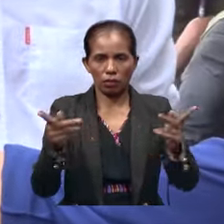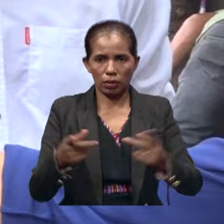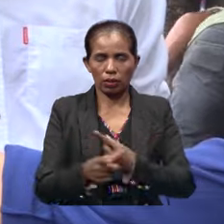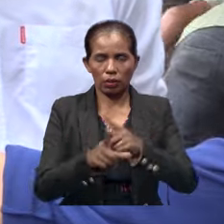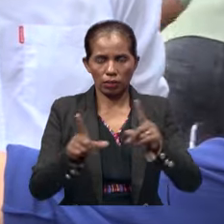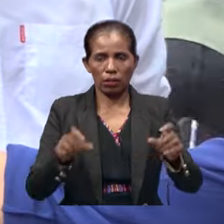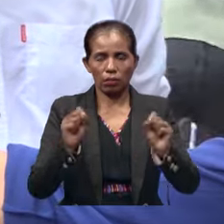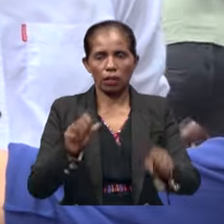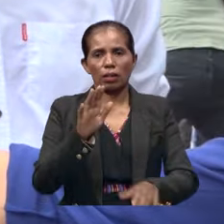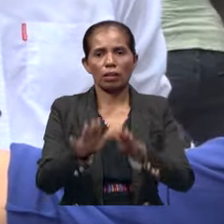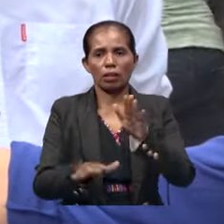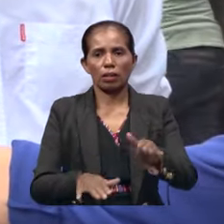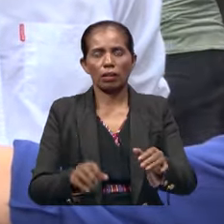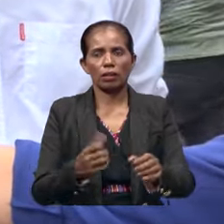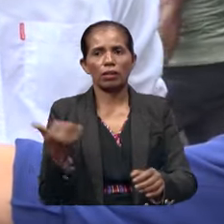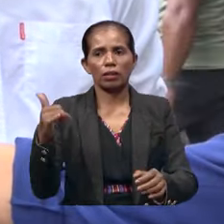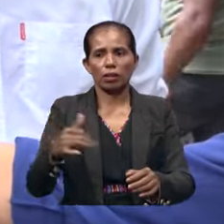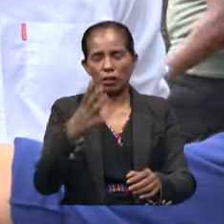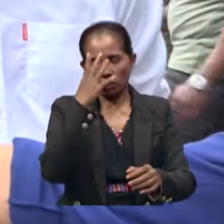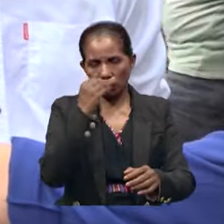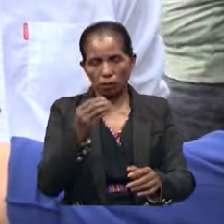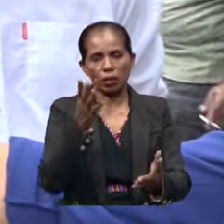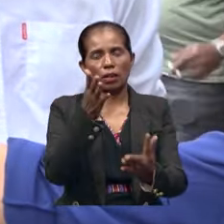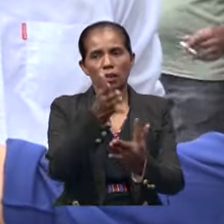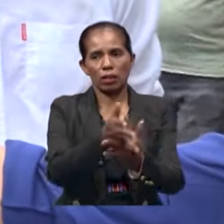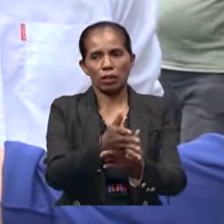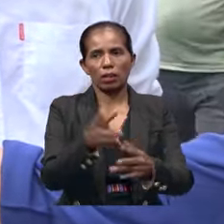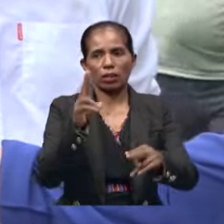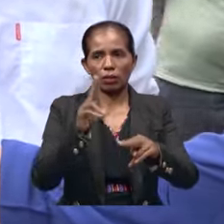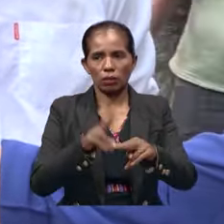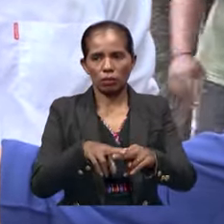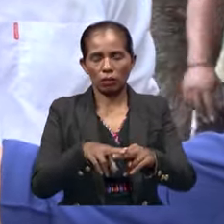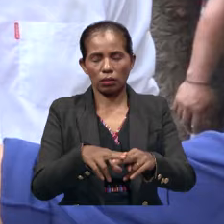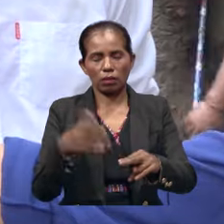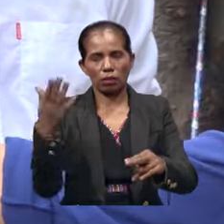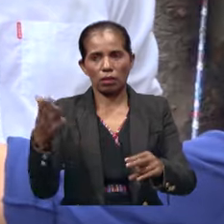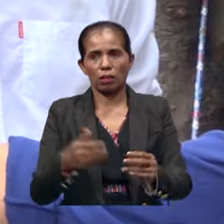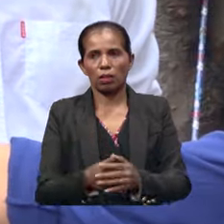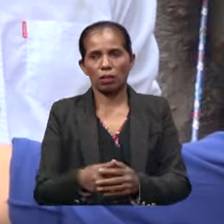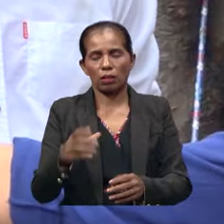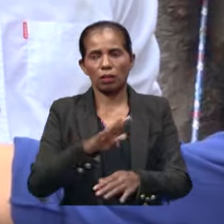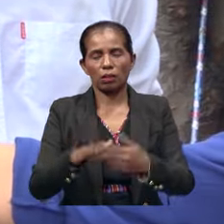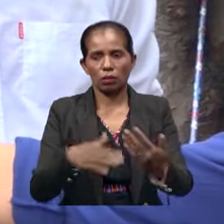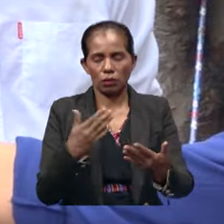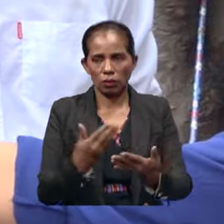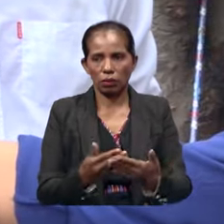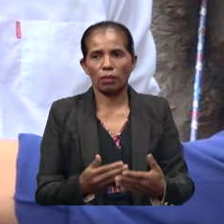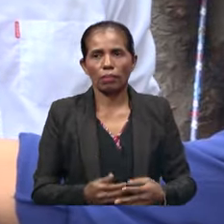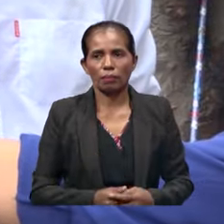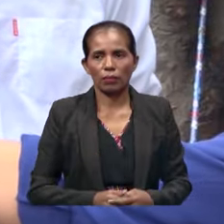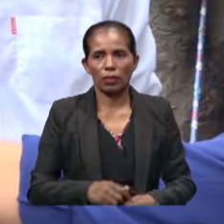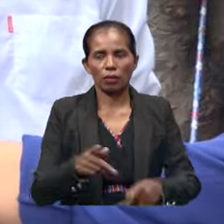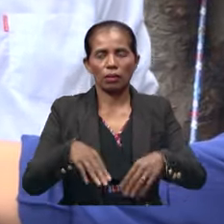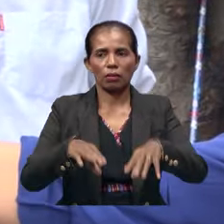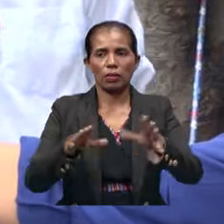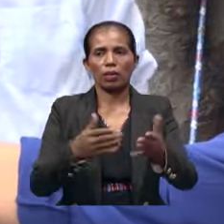belau. Selai sira toba te he laran, tur hoto ia bakine lete, ia balkaun serne leten, ema sira